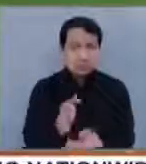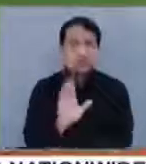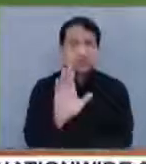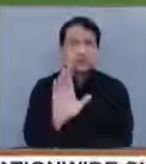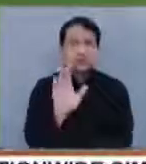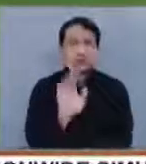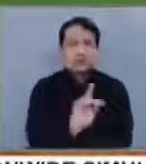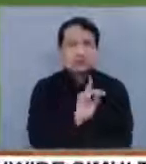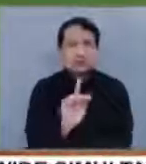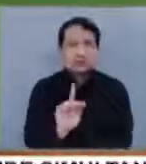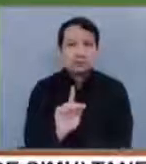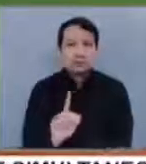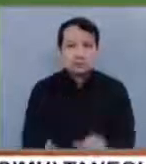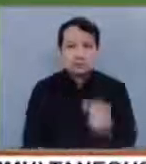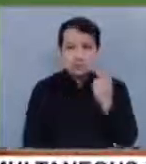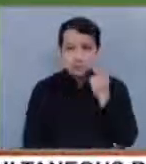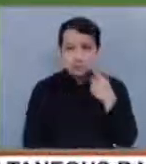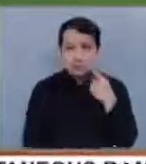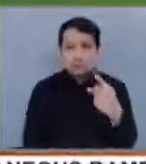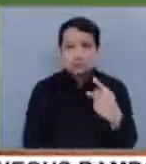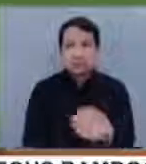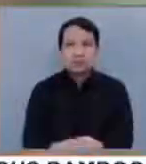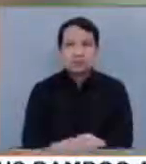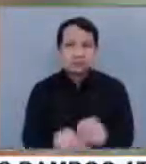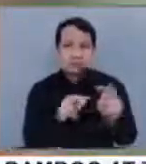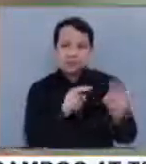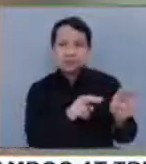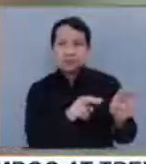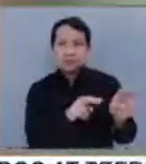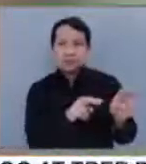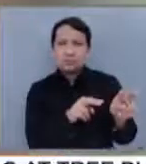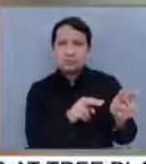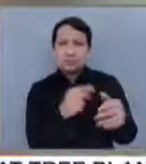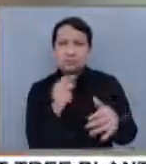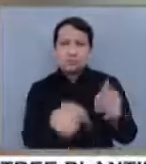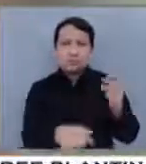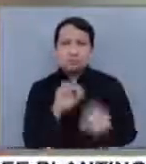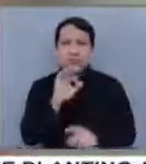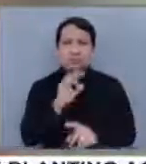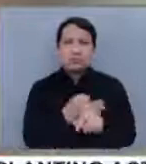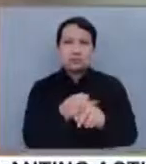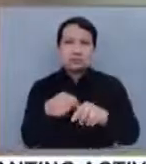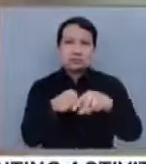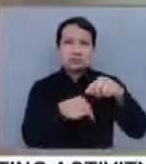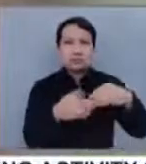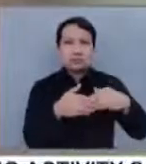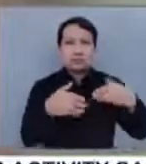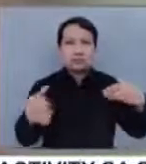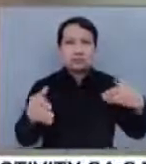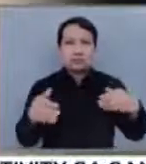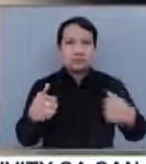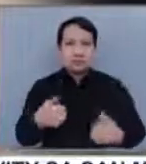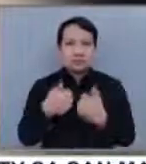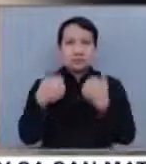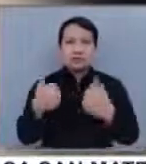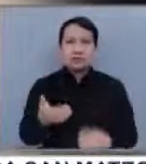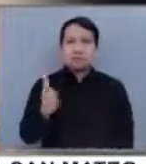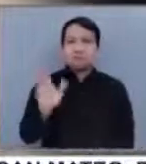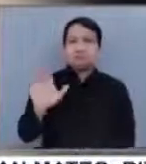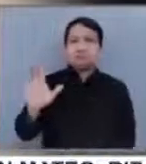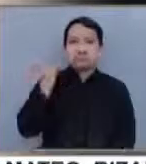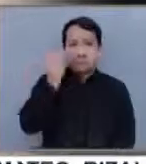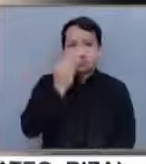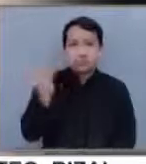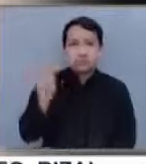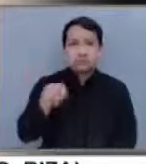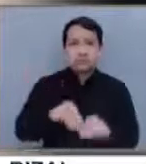ni Kylie Padilla. Tingnan natin, 9 months from now, yan ang matapang na hamon ni Gerald Anderson sa mga